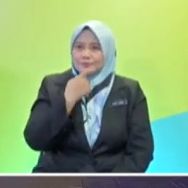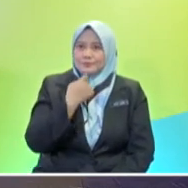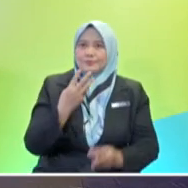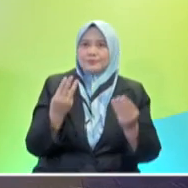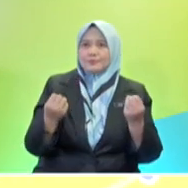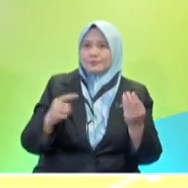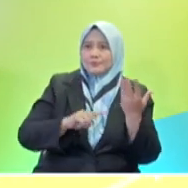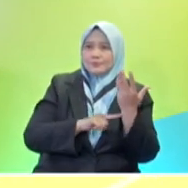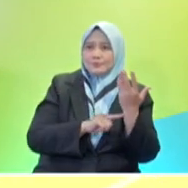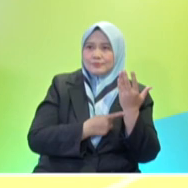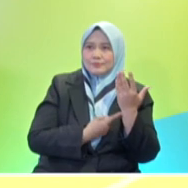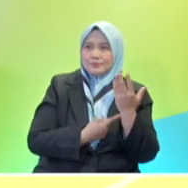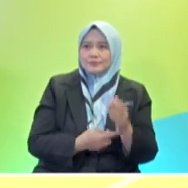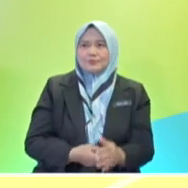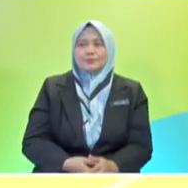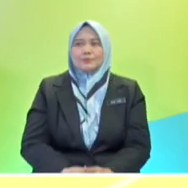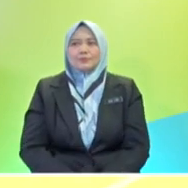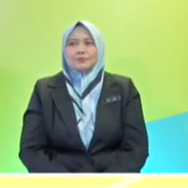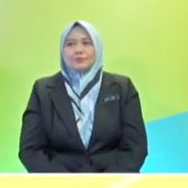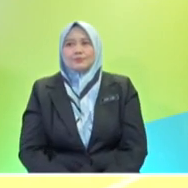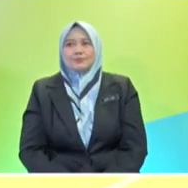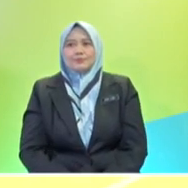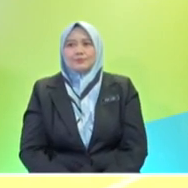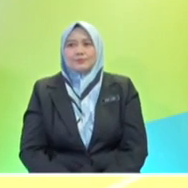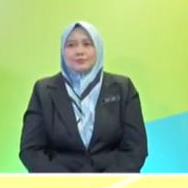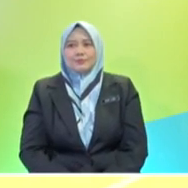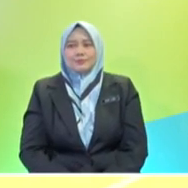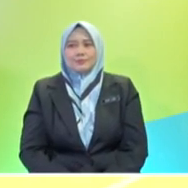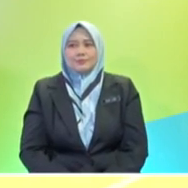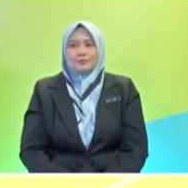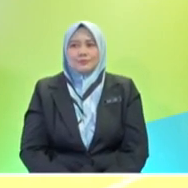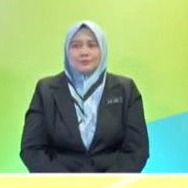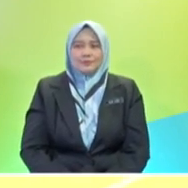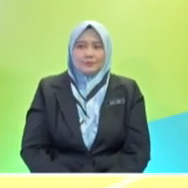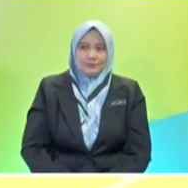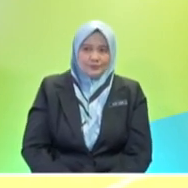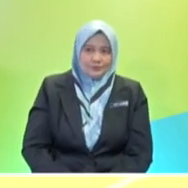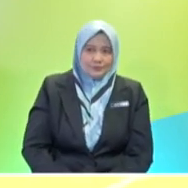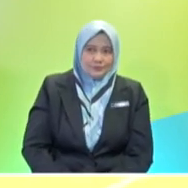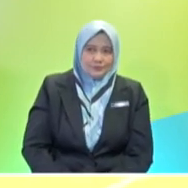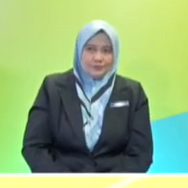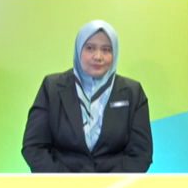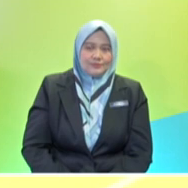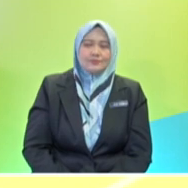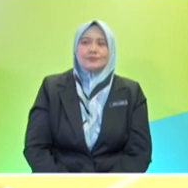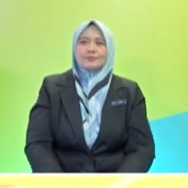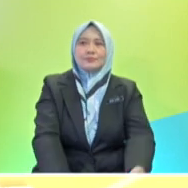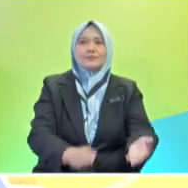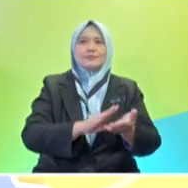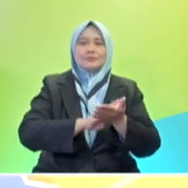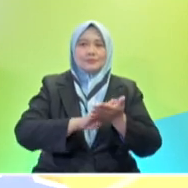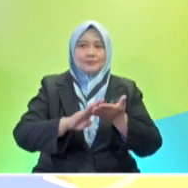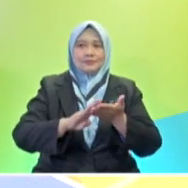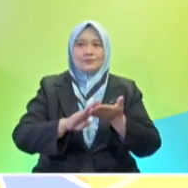mana? Angkat tangan, angkat tangan. Wah. Wah, aduh, mereka semua bersih. Sangat berminat. Baik, kumpulan bersih,